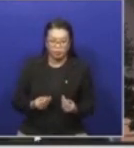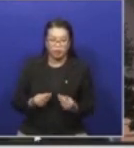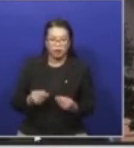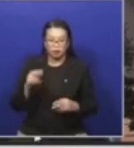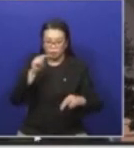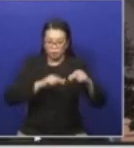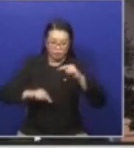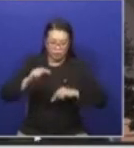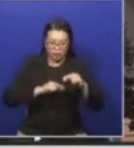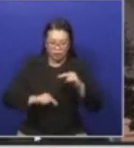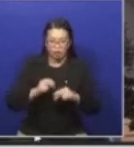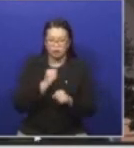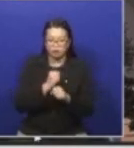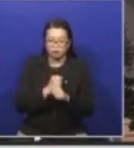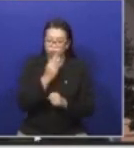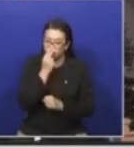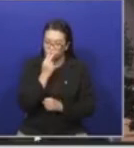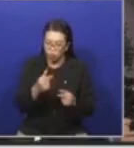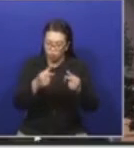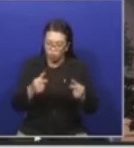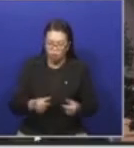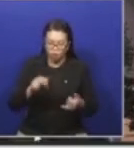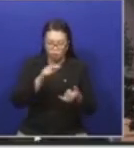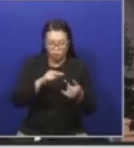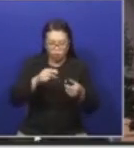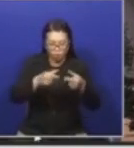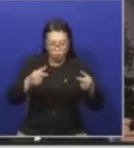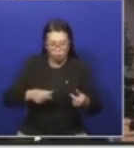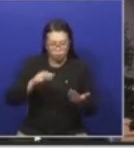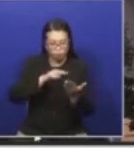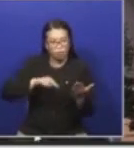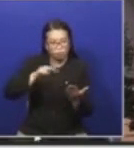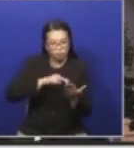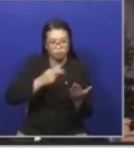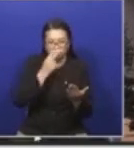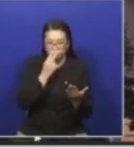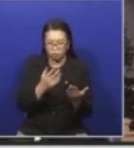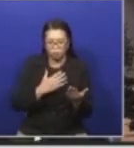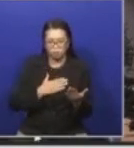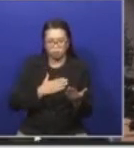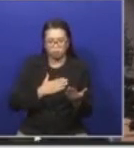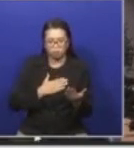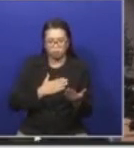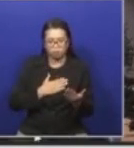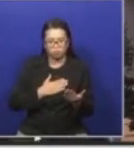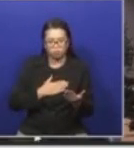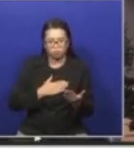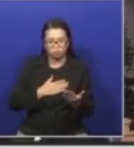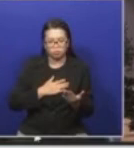าไปทำความเข้าใจไปตรวจสอบในรายละเอียดผมเองนี่ฟังแล้วก็